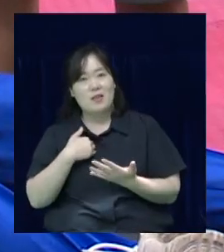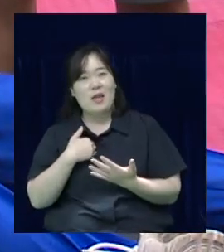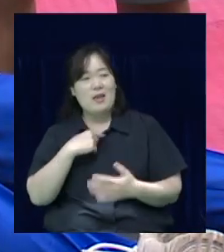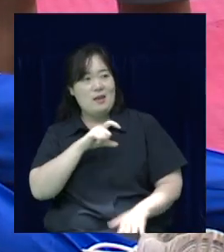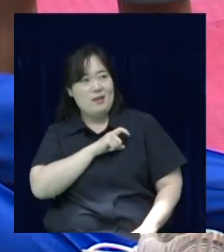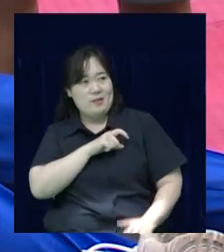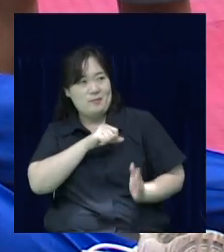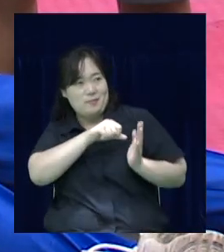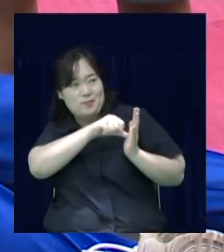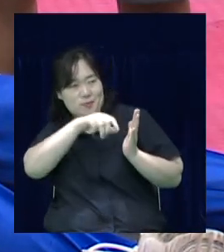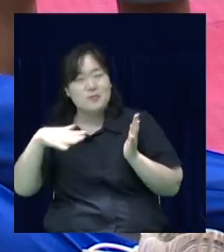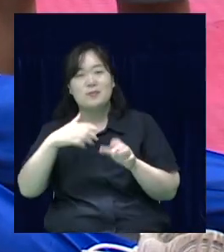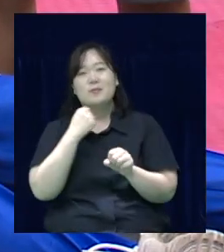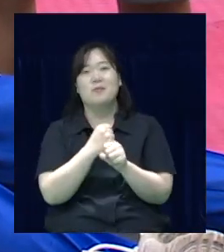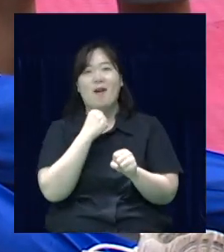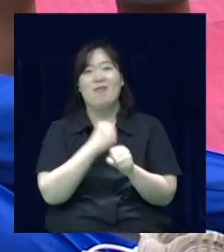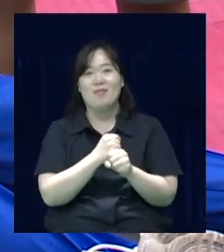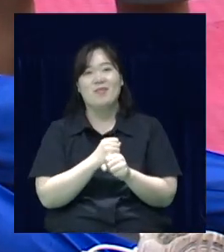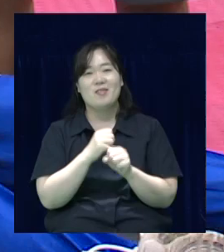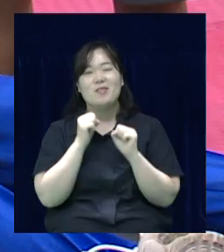예. 찬스가 아닐까 싶습니다.